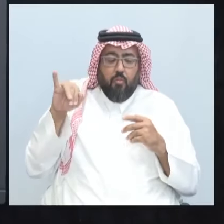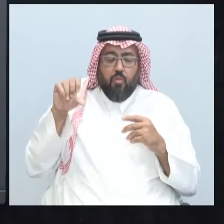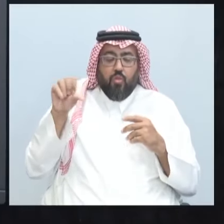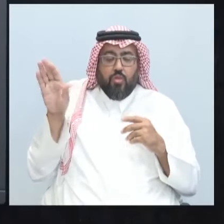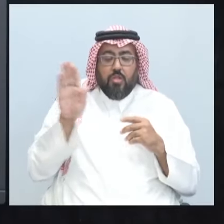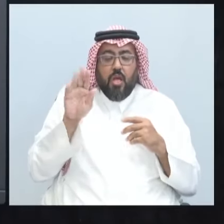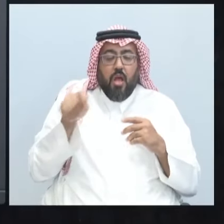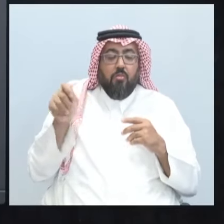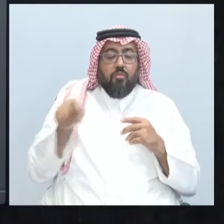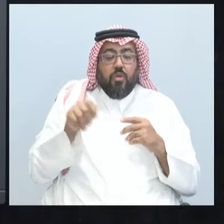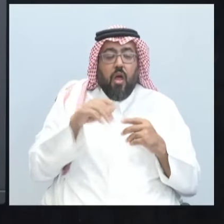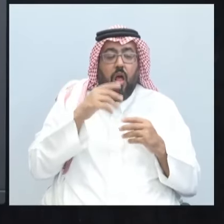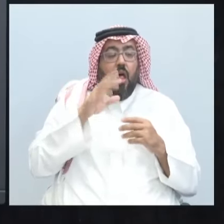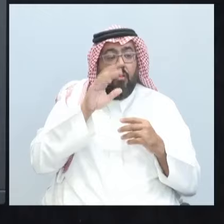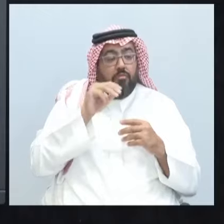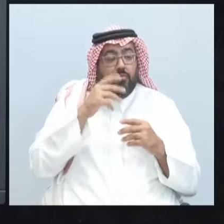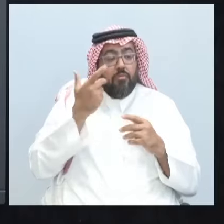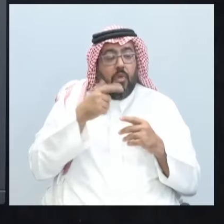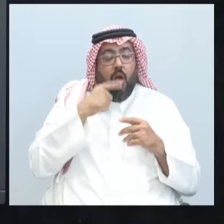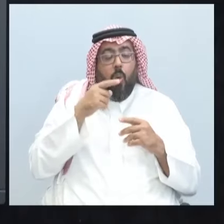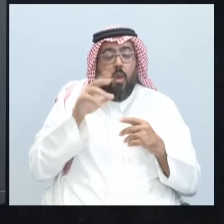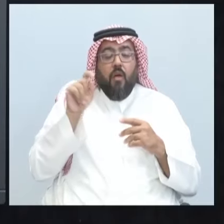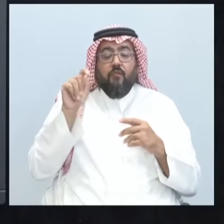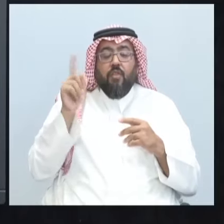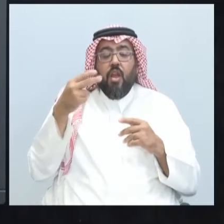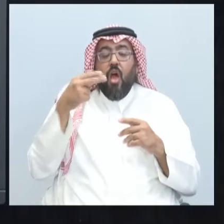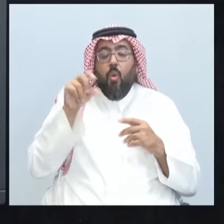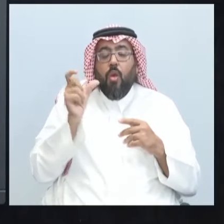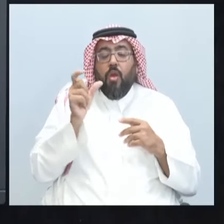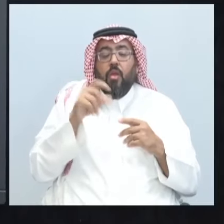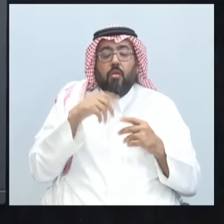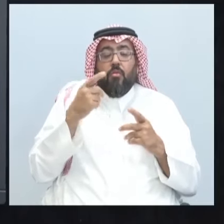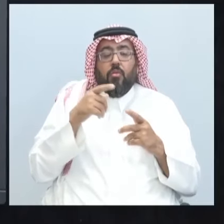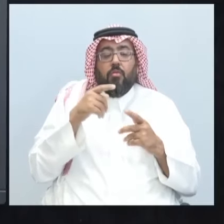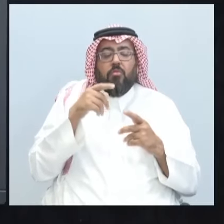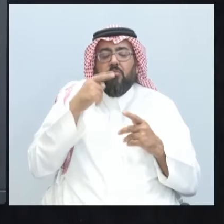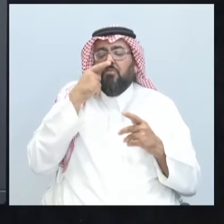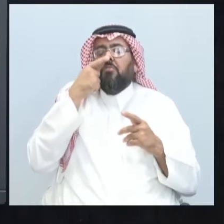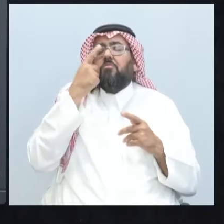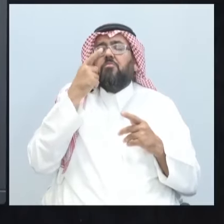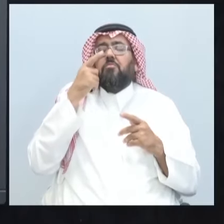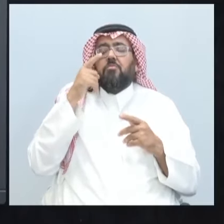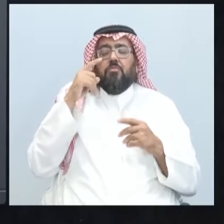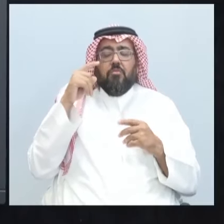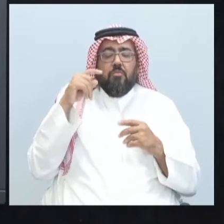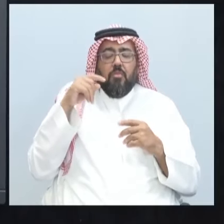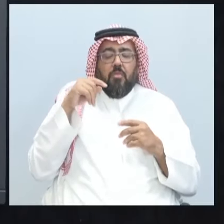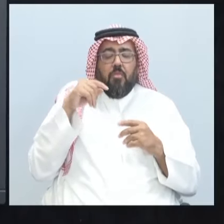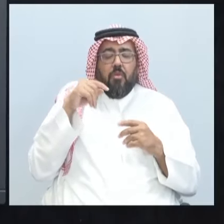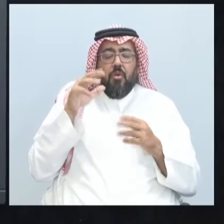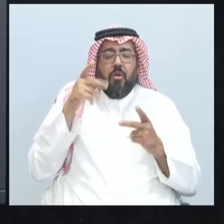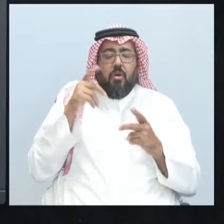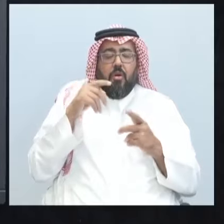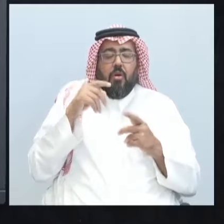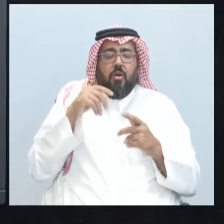وطلب منه ما طلب ماذا قال فرعون منكرا مستكبرا اليس كذلك